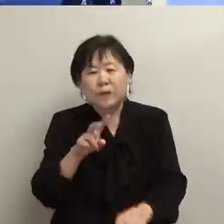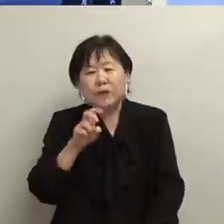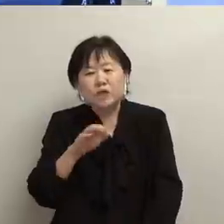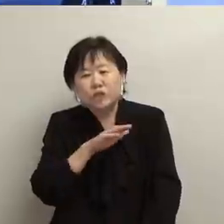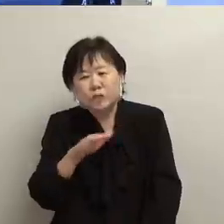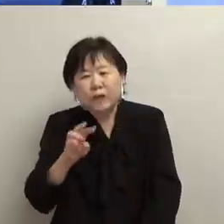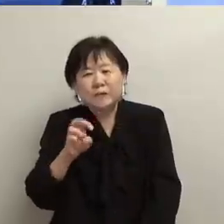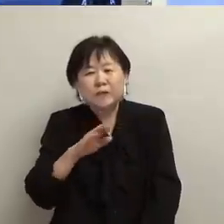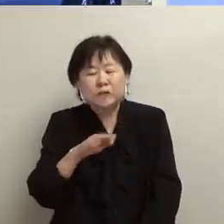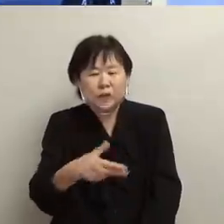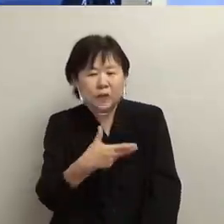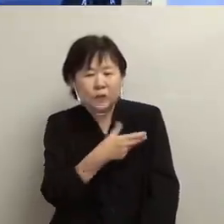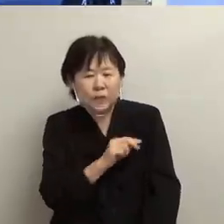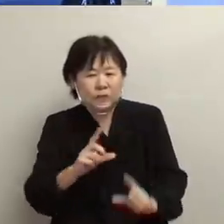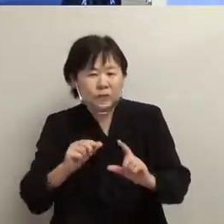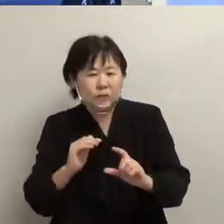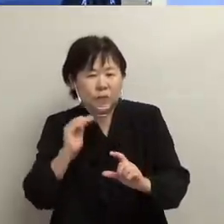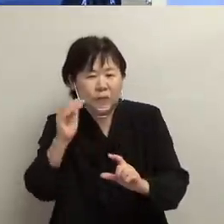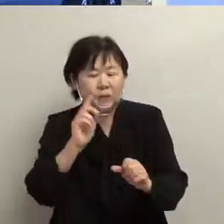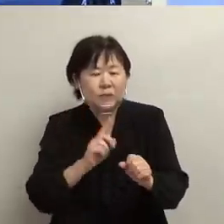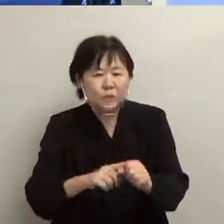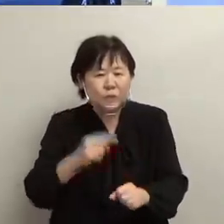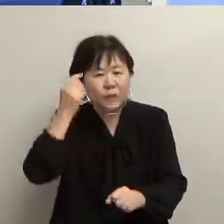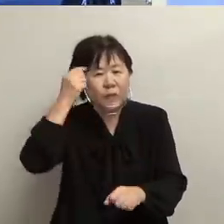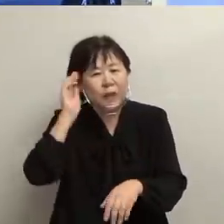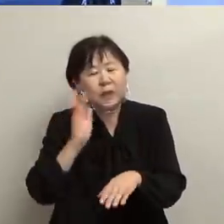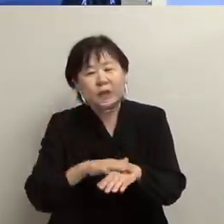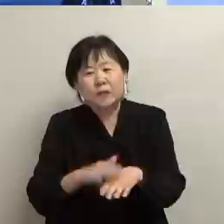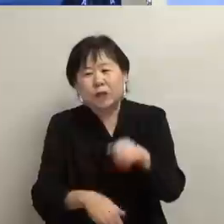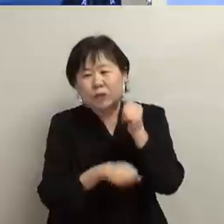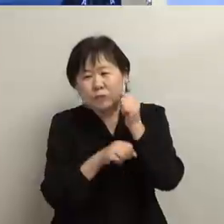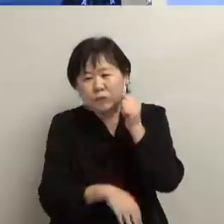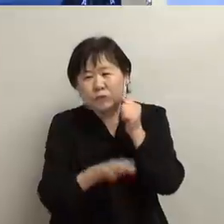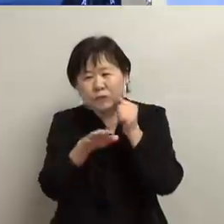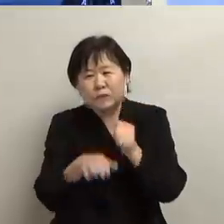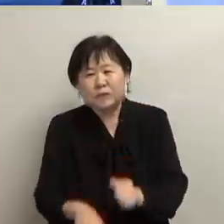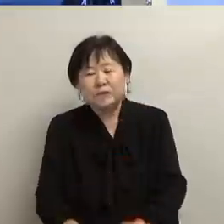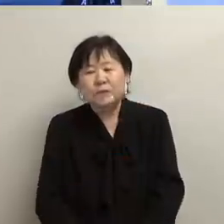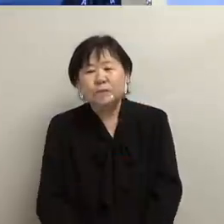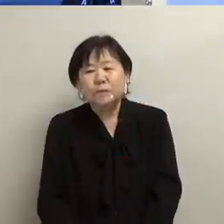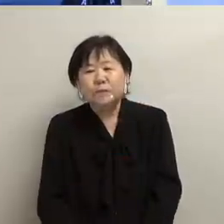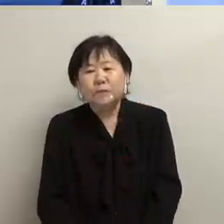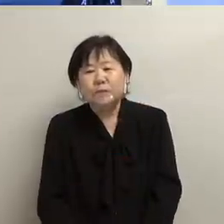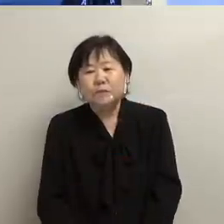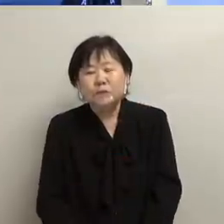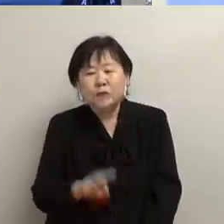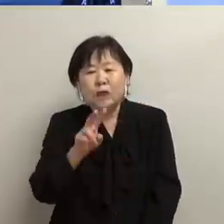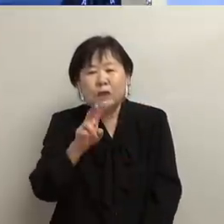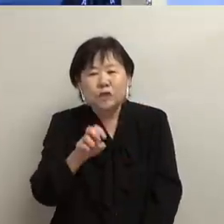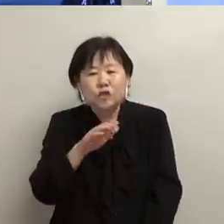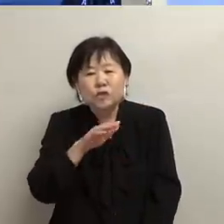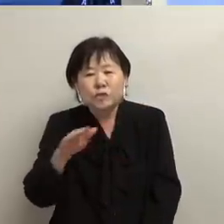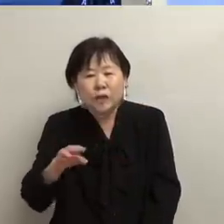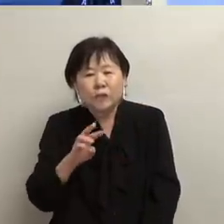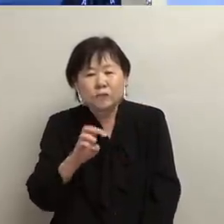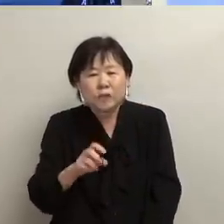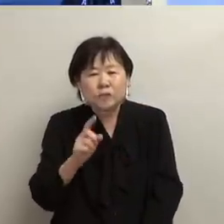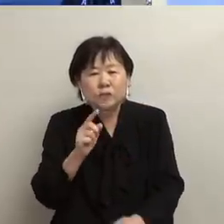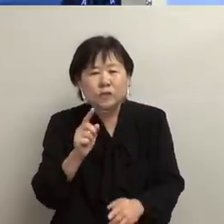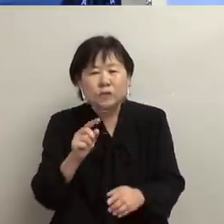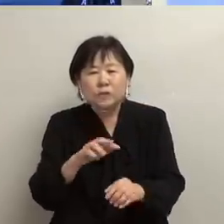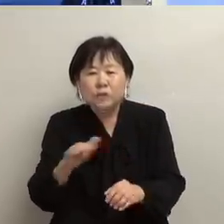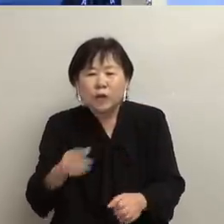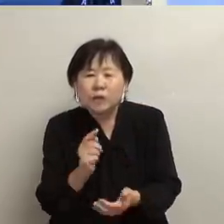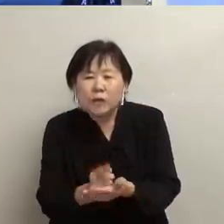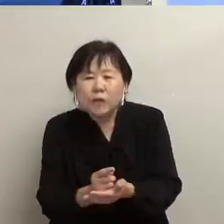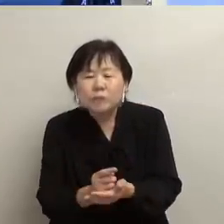に何がいいかっていう観点からこれが出てきたっていうことがありますそれからですねなぜ20代30代だけなのかっていう